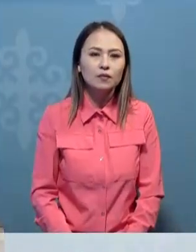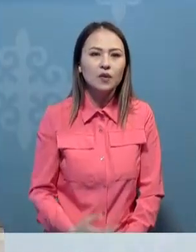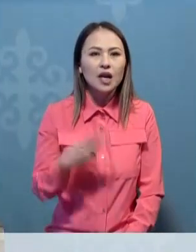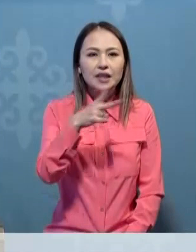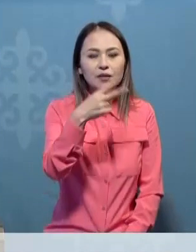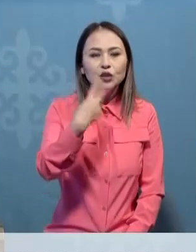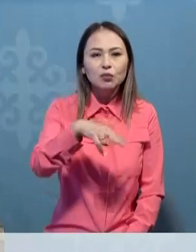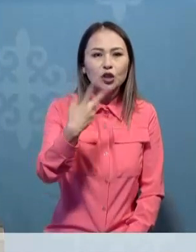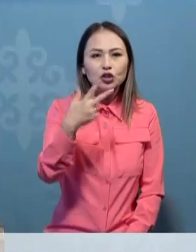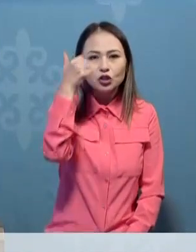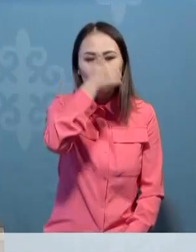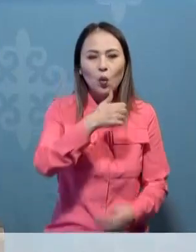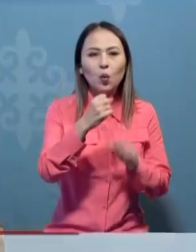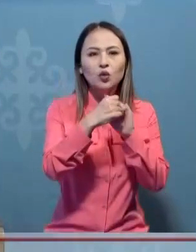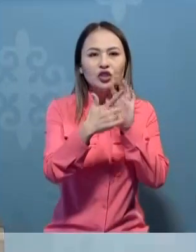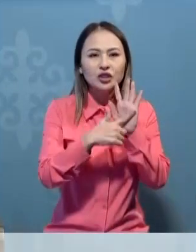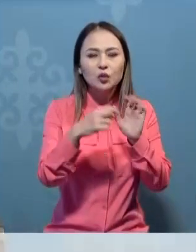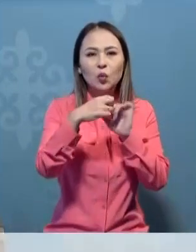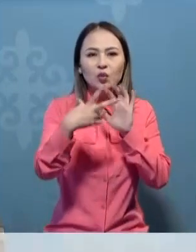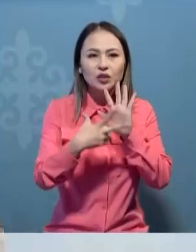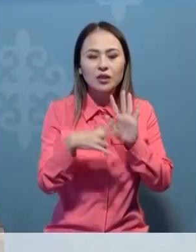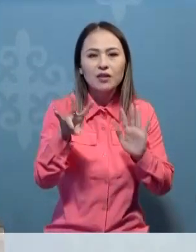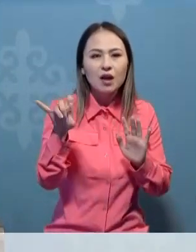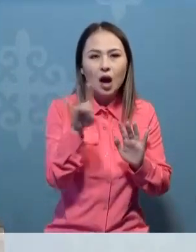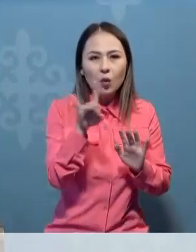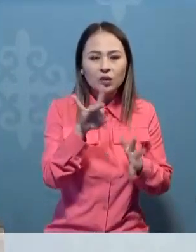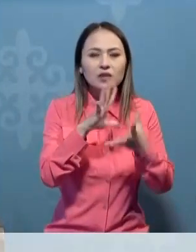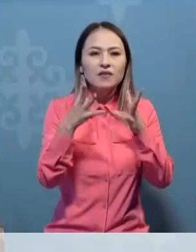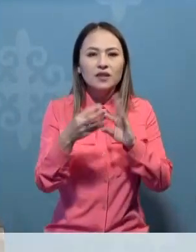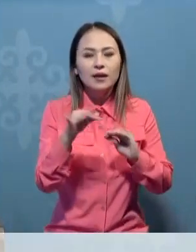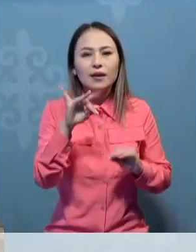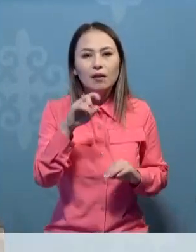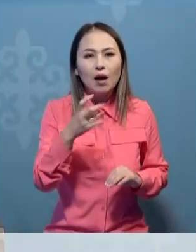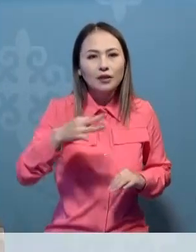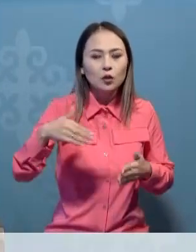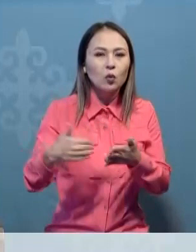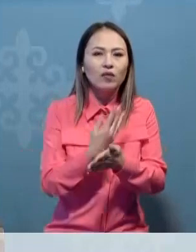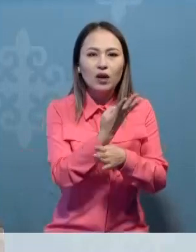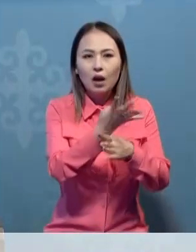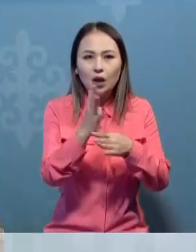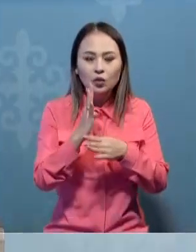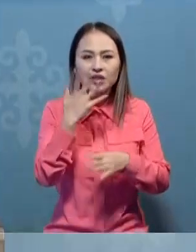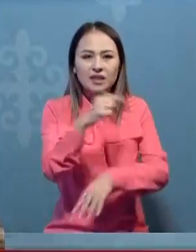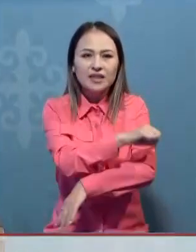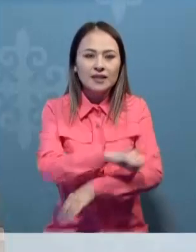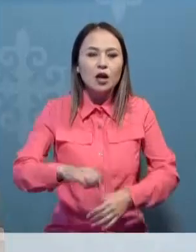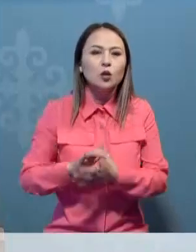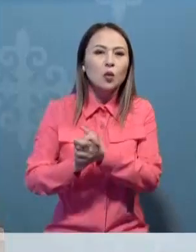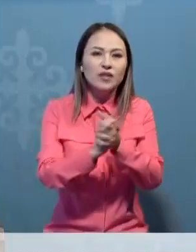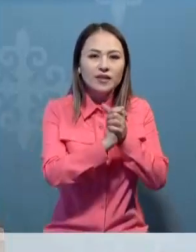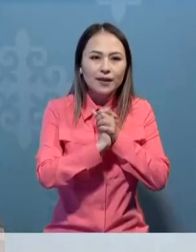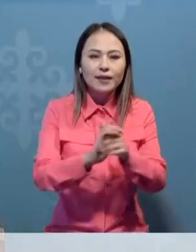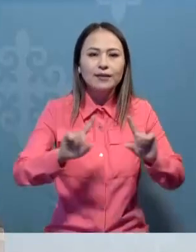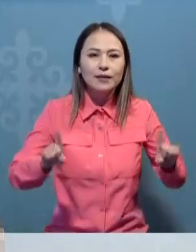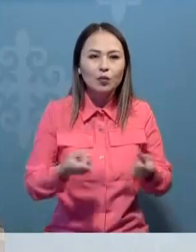2023 жылғы 17-18 наурызда Ұлыбритания және Солтүстік Ирландия құрама корольдігінің сыртқы істер, достастық және